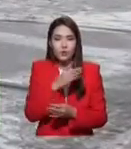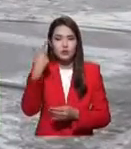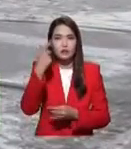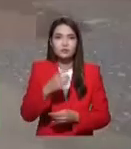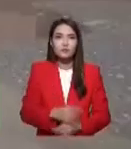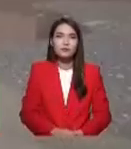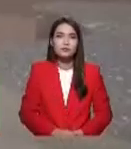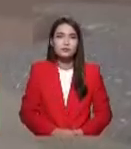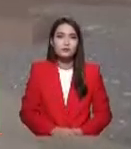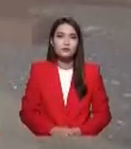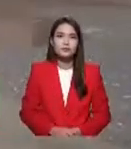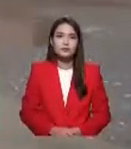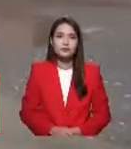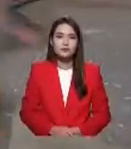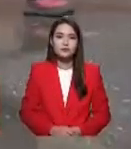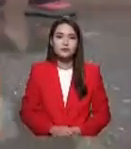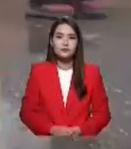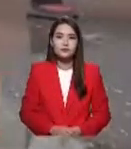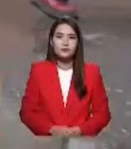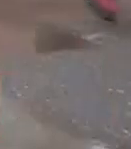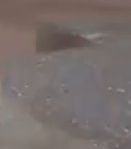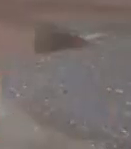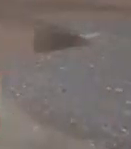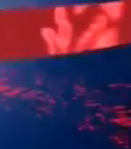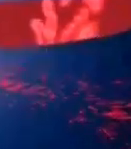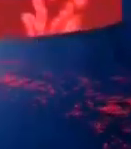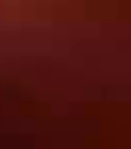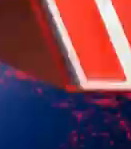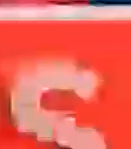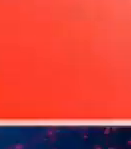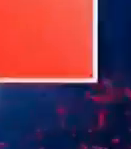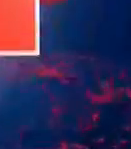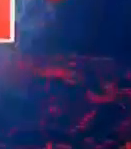Бағлан Жанғозин, Нұржан Махмудов, Астана Таймс.